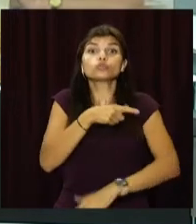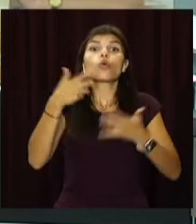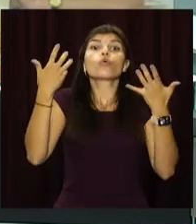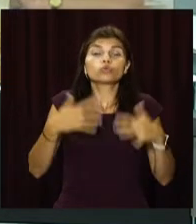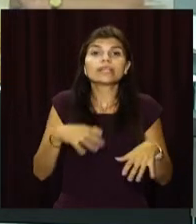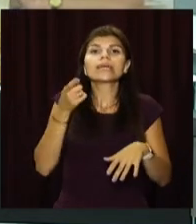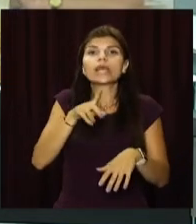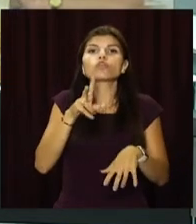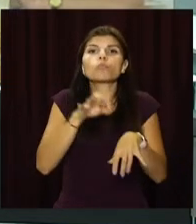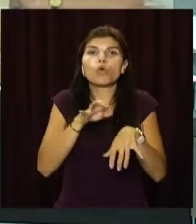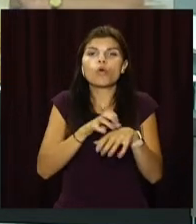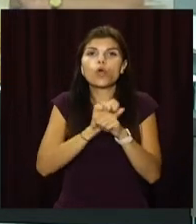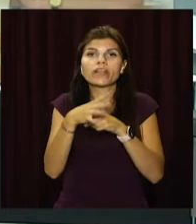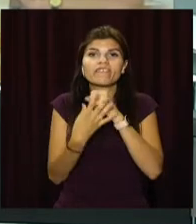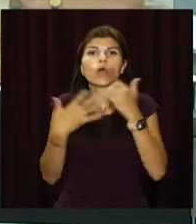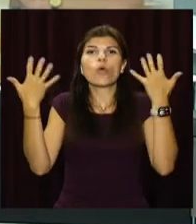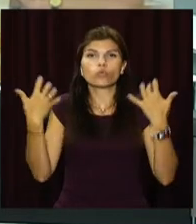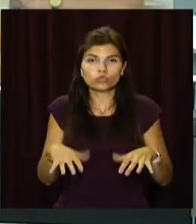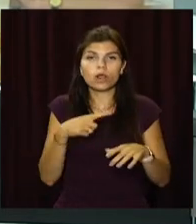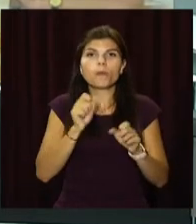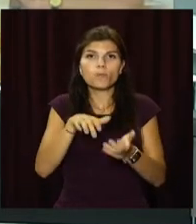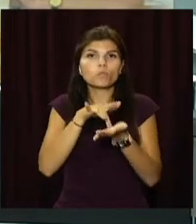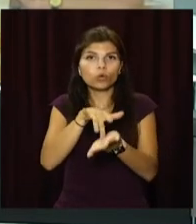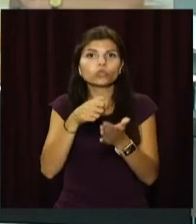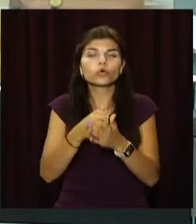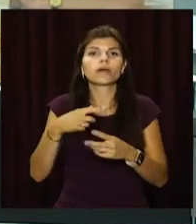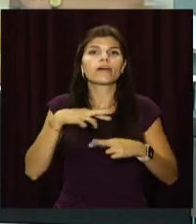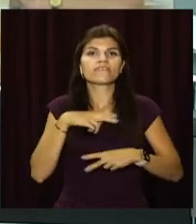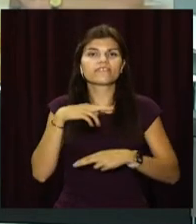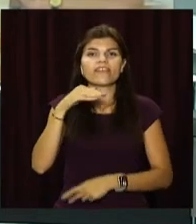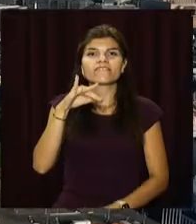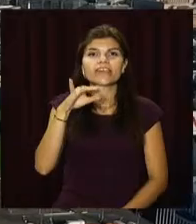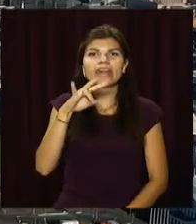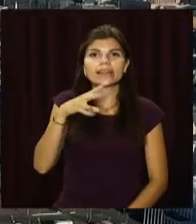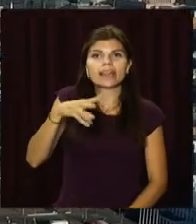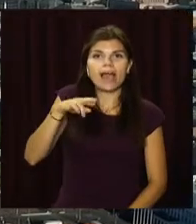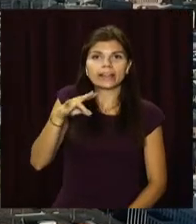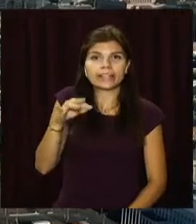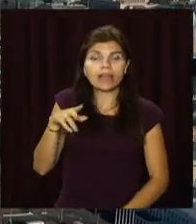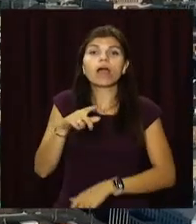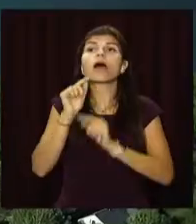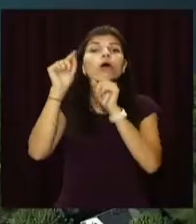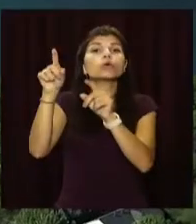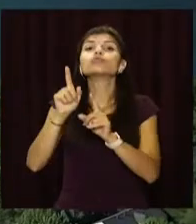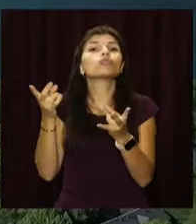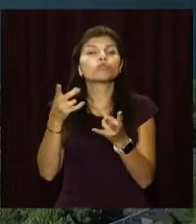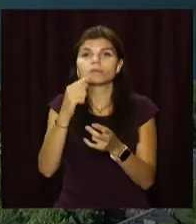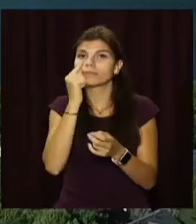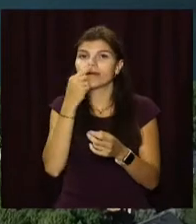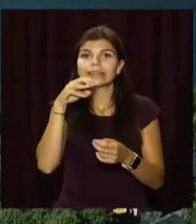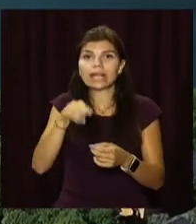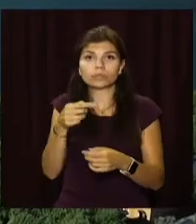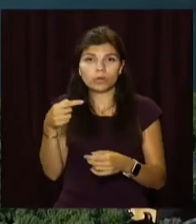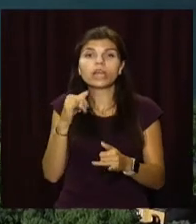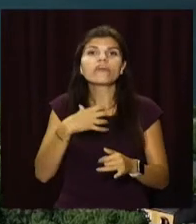та ті, хто вже перехворів на COVID-19, зможуть подорожувати до Фінляндії. Для перетину кордону потрібні негативний ПЛР-тест та поважна